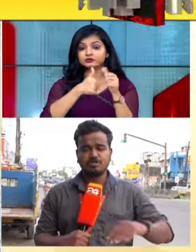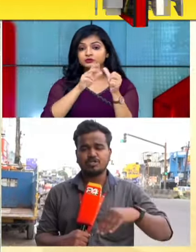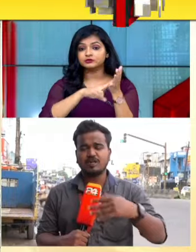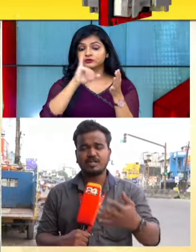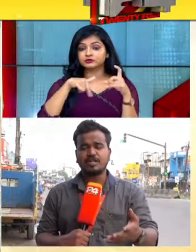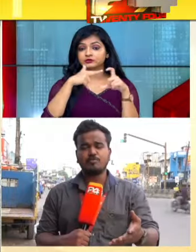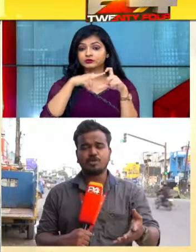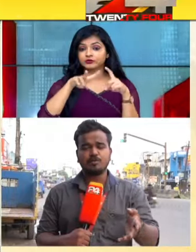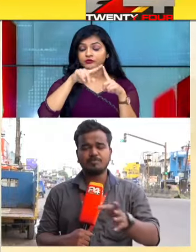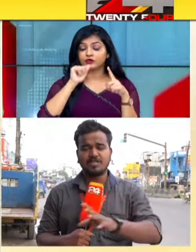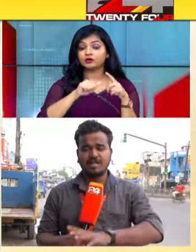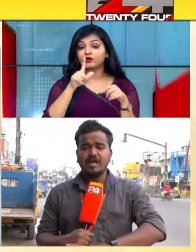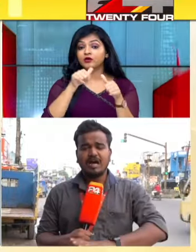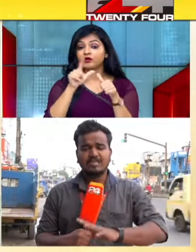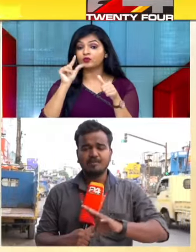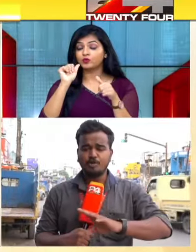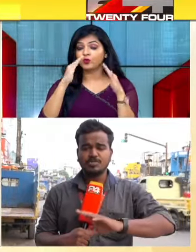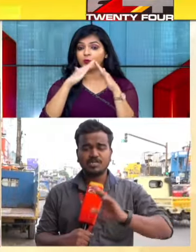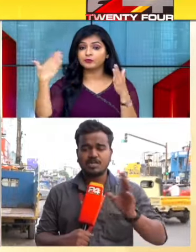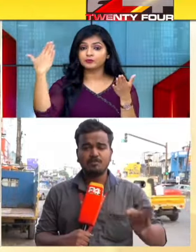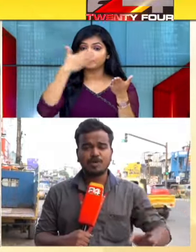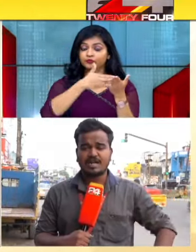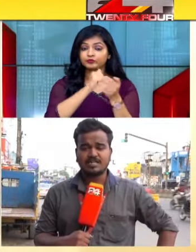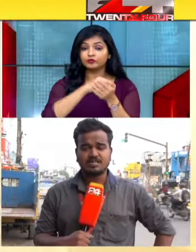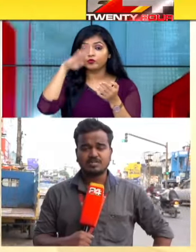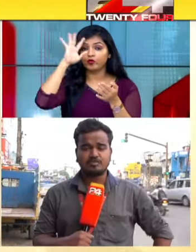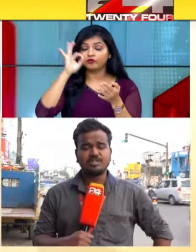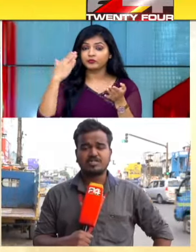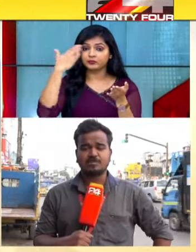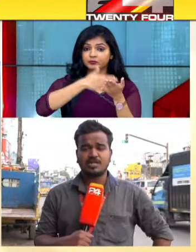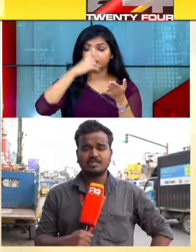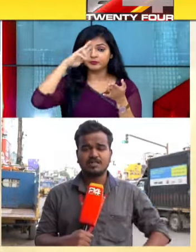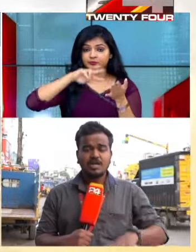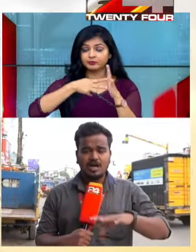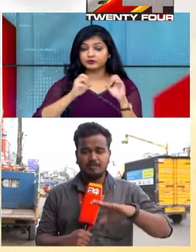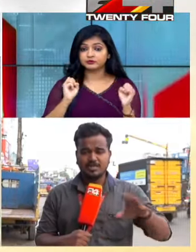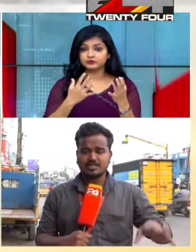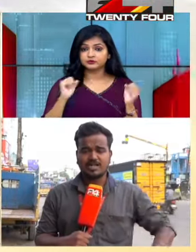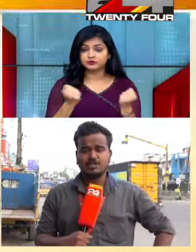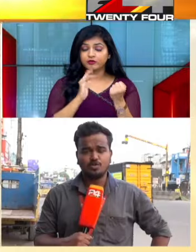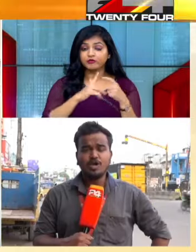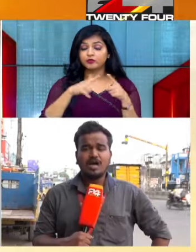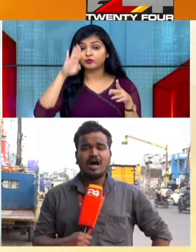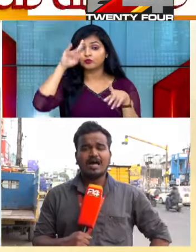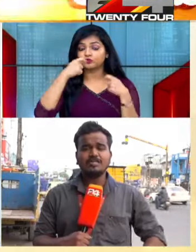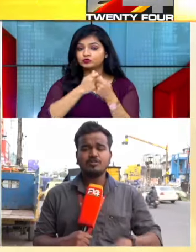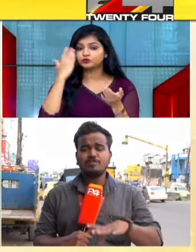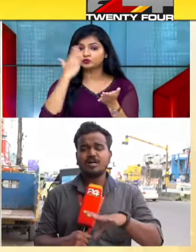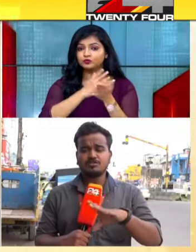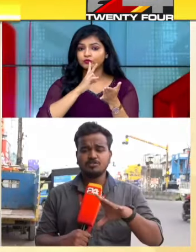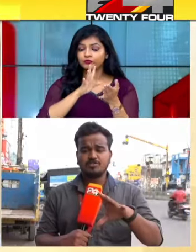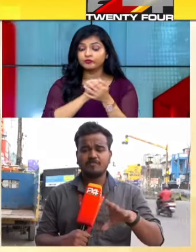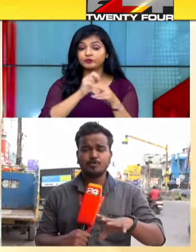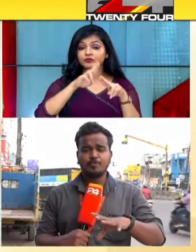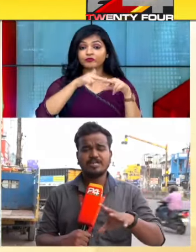പോയി, ഭാര്യമൊത്താണ് വീട്ടിലേക്ക് പോയത്. ഒപ്പം തന്നെ അദ്ദേഹം പോലീസ് സ്റ്റേഷനിലേക്ക് പോകാൻ ആദ്യഘട്ടത്തിൽ ശ്രമം നടത്തി, പക്ഷേ അത് പോലീസ് തടഞ്ഞിരുന്നു.